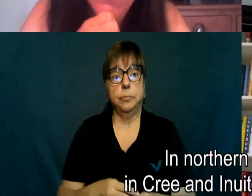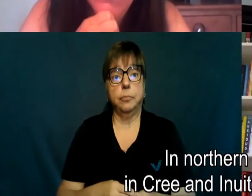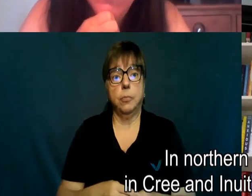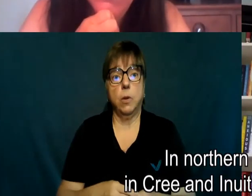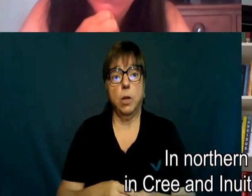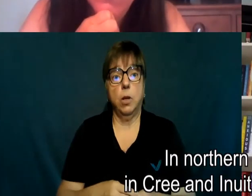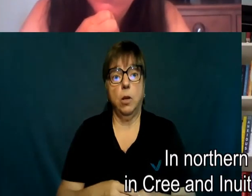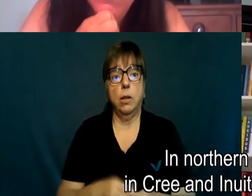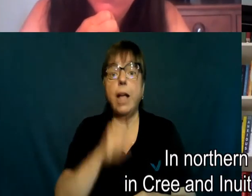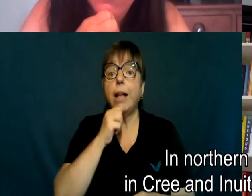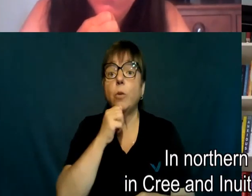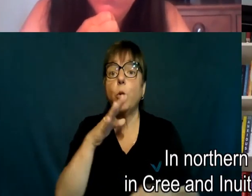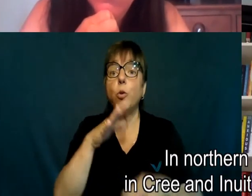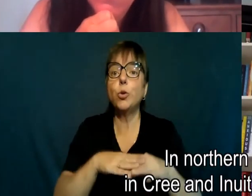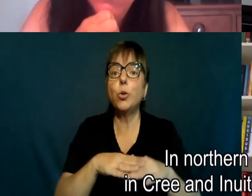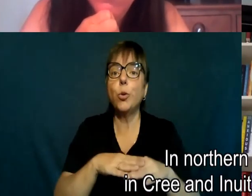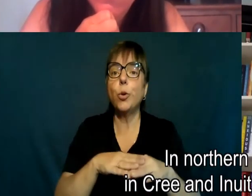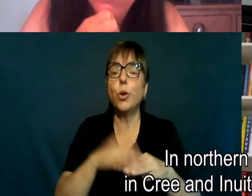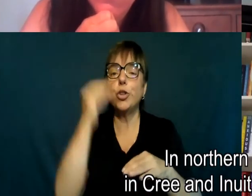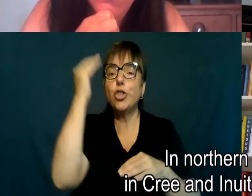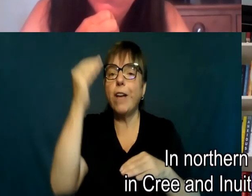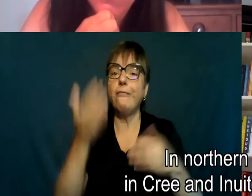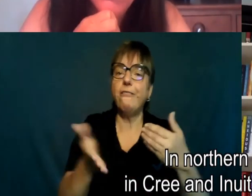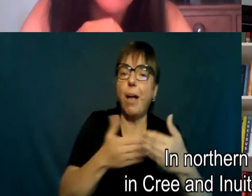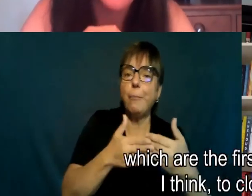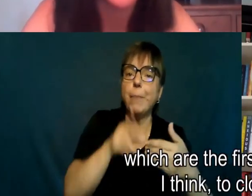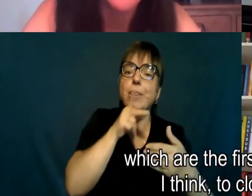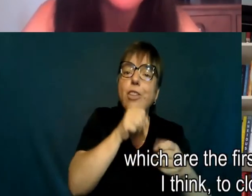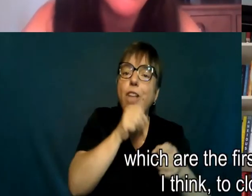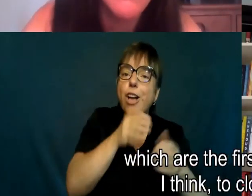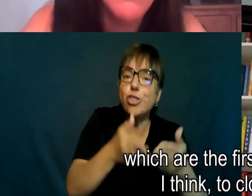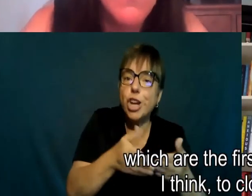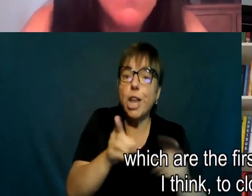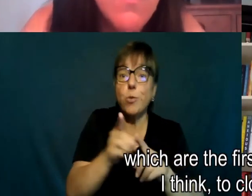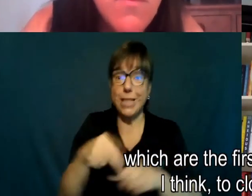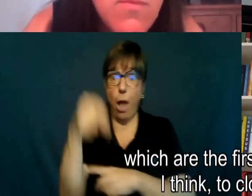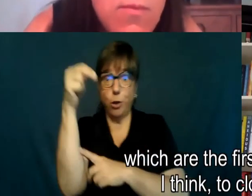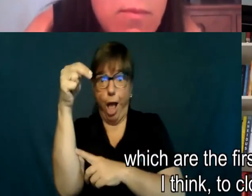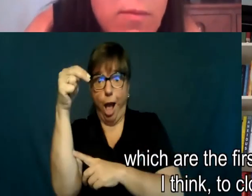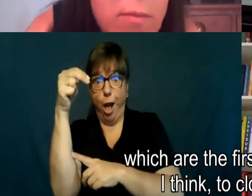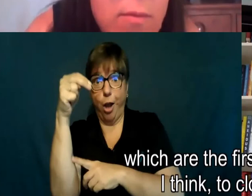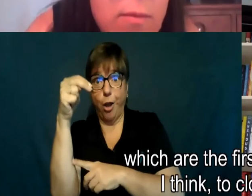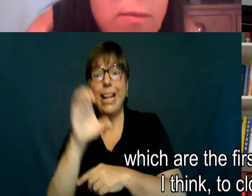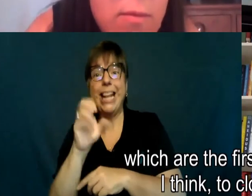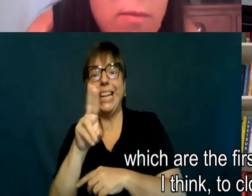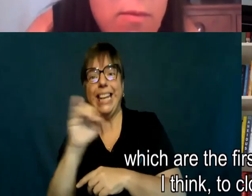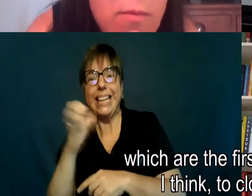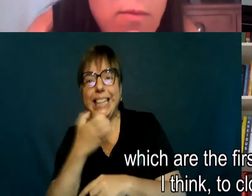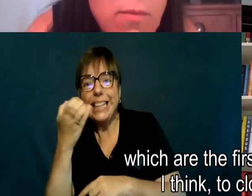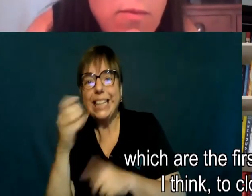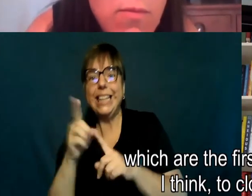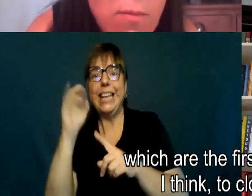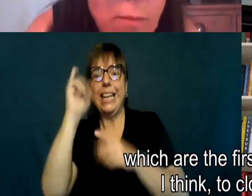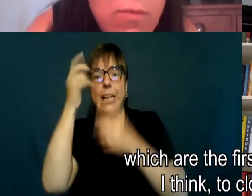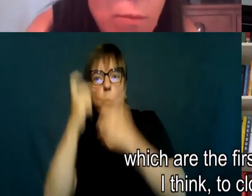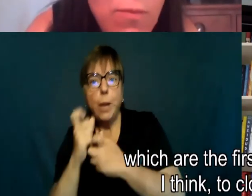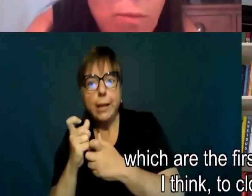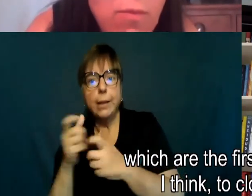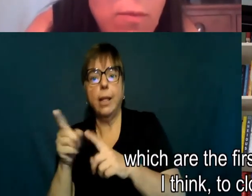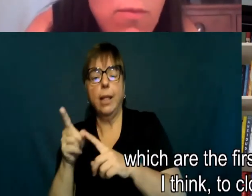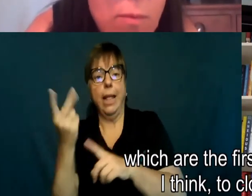également au nord du Québec, chez les Cris et chez les Inuits. Qui sont, je pense, les deux premières